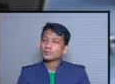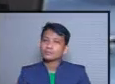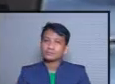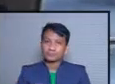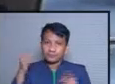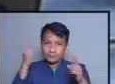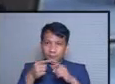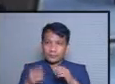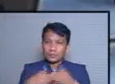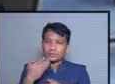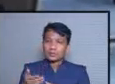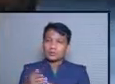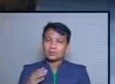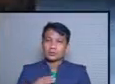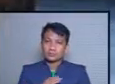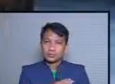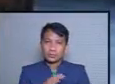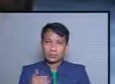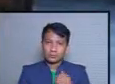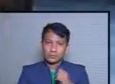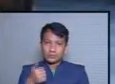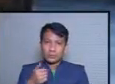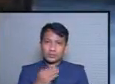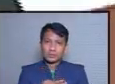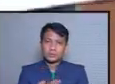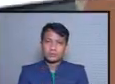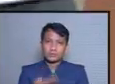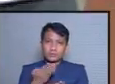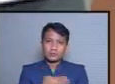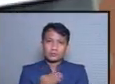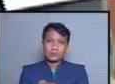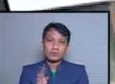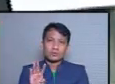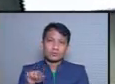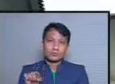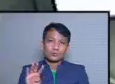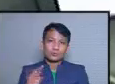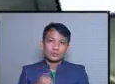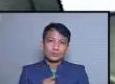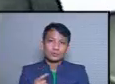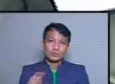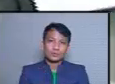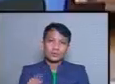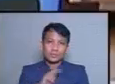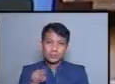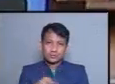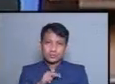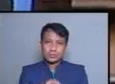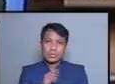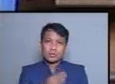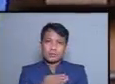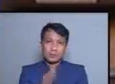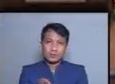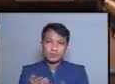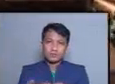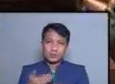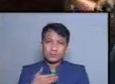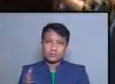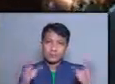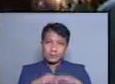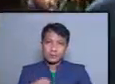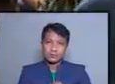Target naman ng Senado at Kongreso na maipasa ang proposed 4.1 trillion 2020 national budget bago matapos ang